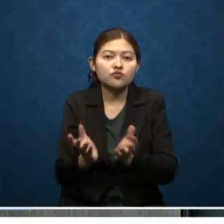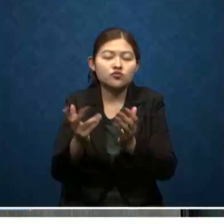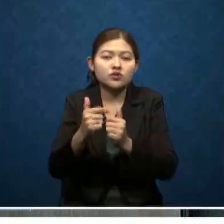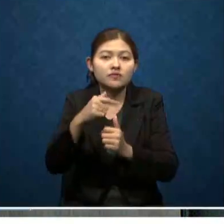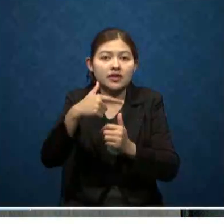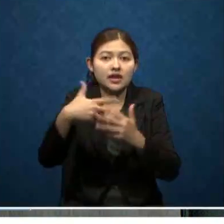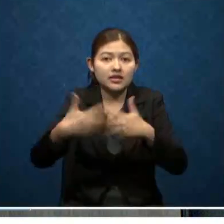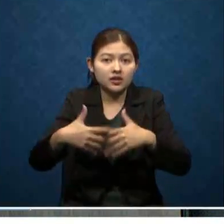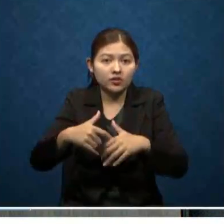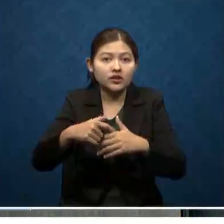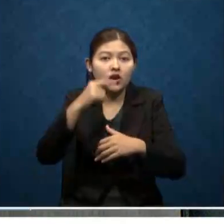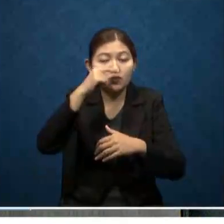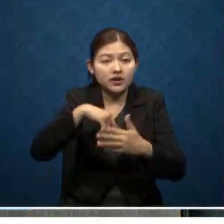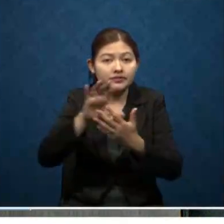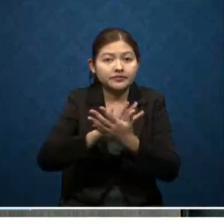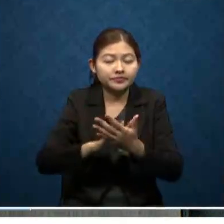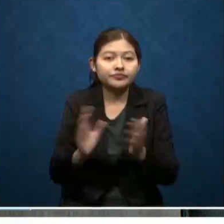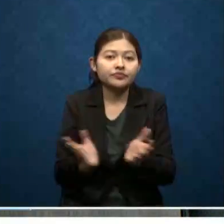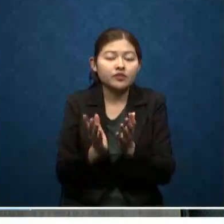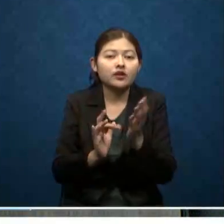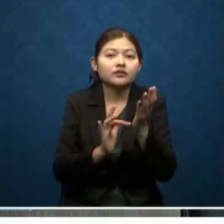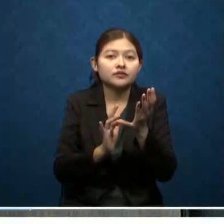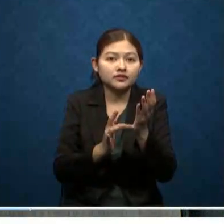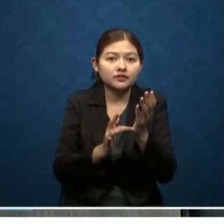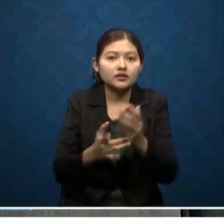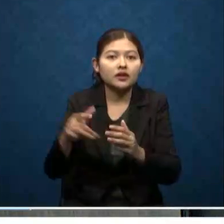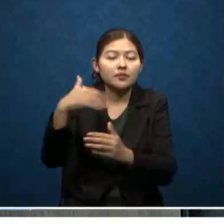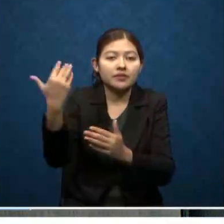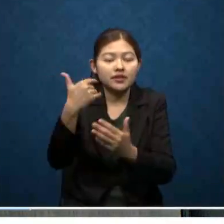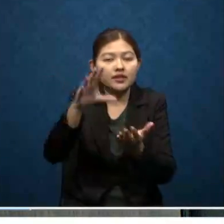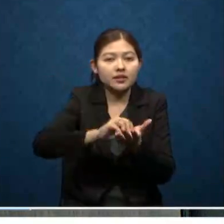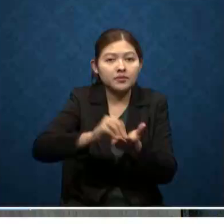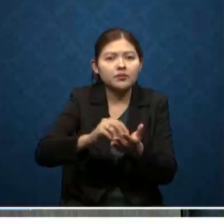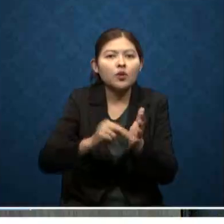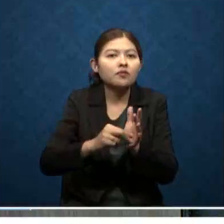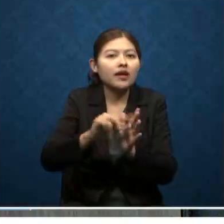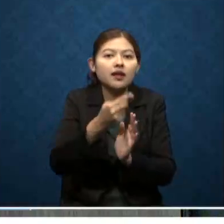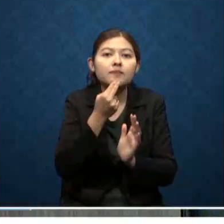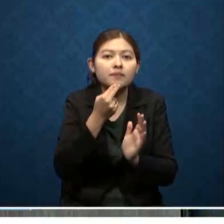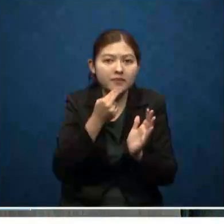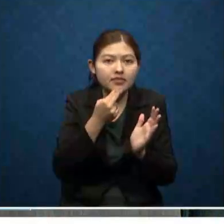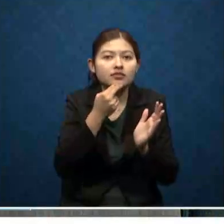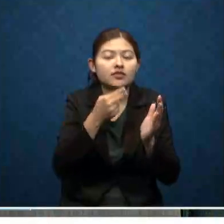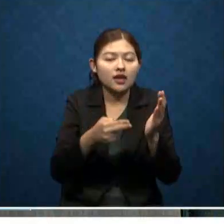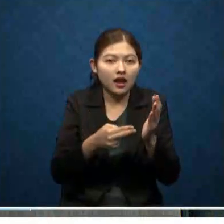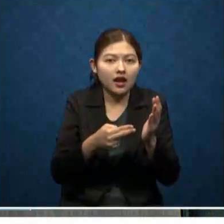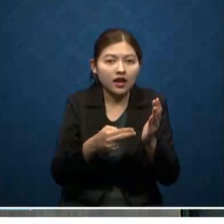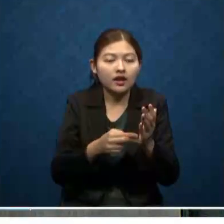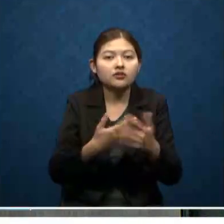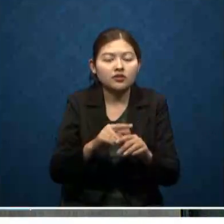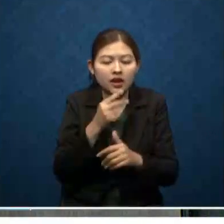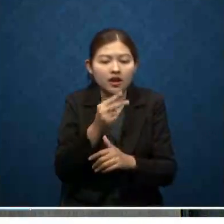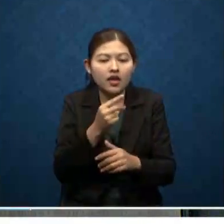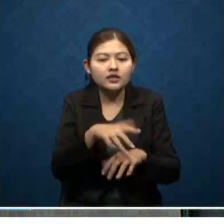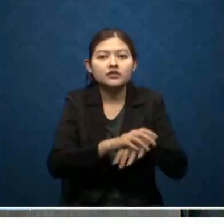การส่งเสริมเทคโนโลยีระบบการกักเก็บพลังงานก็คือแบตเตอรี่นะครับเพราะฉะนั้น 2เรื่องเนี่ยจับต้องได้นะครับมองเห็นเป็น